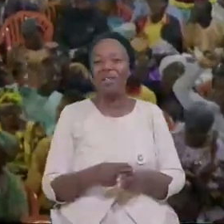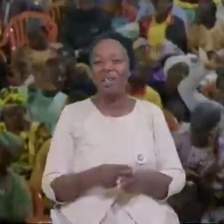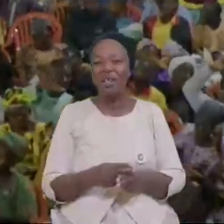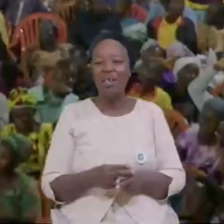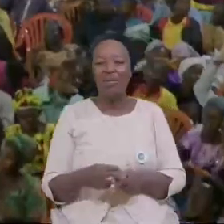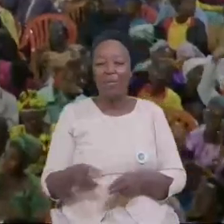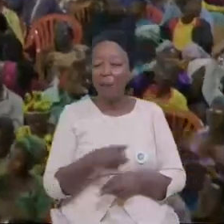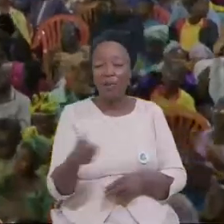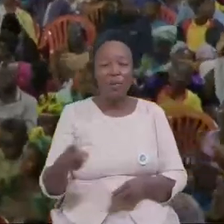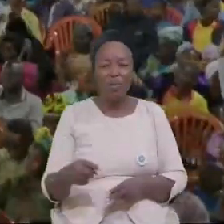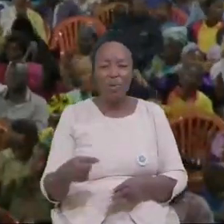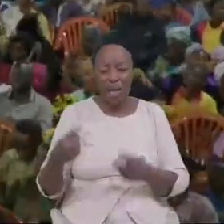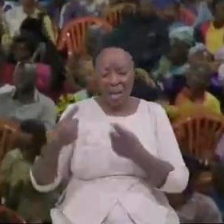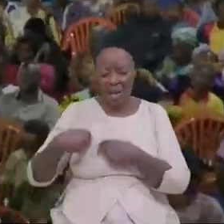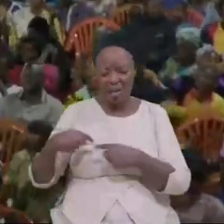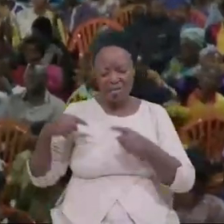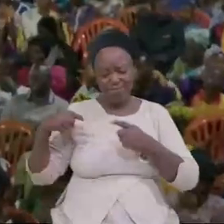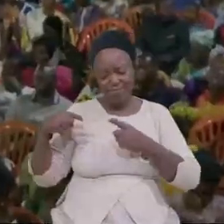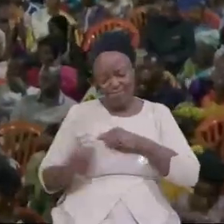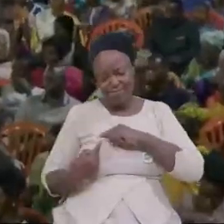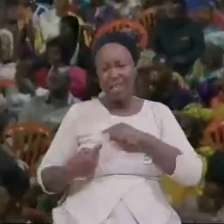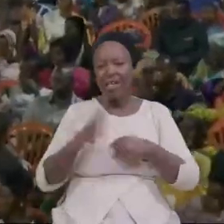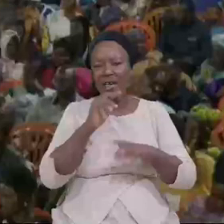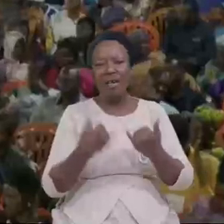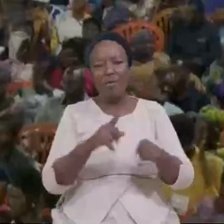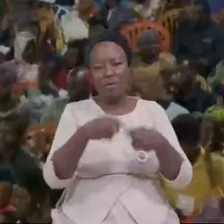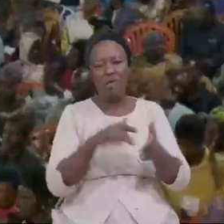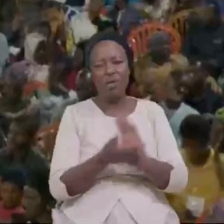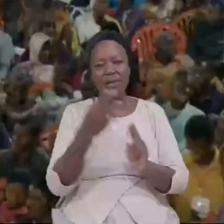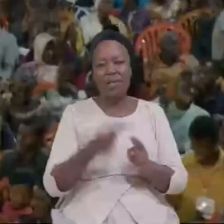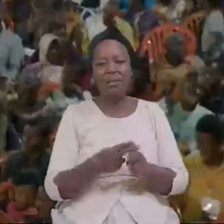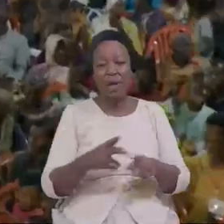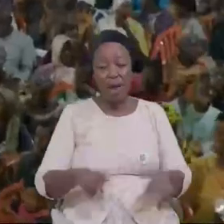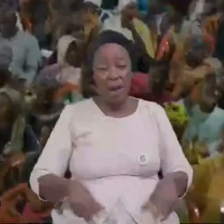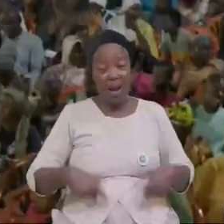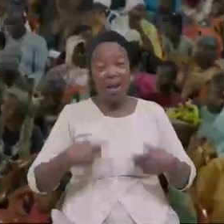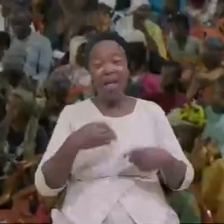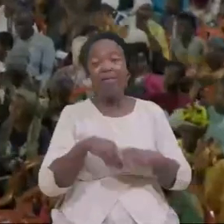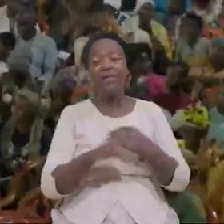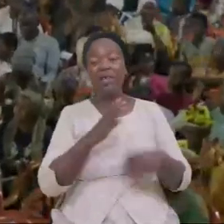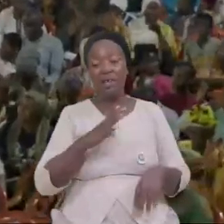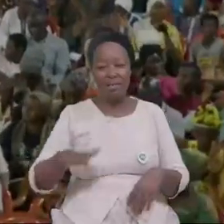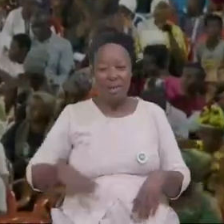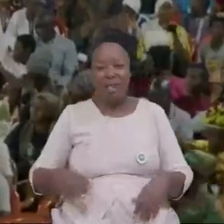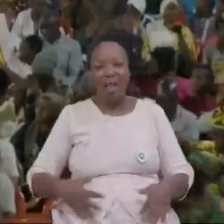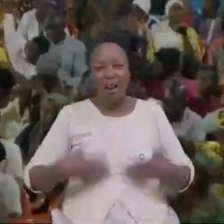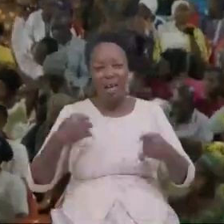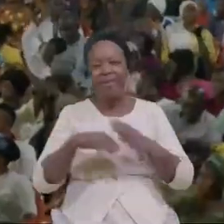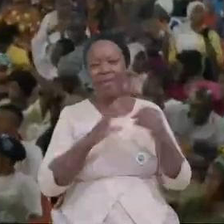Ces chagrins vont partir maintenant. La vie en Christ, le salut en